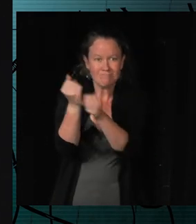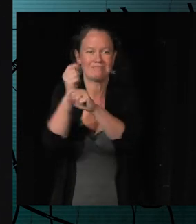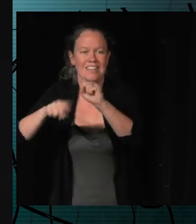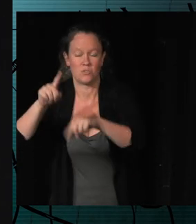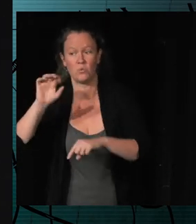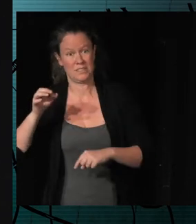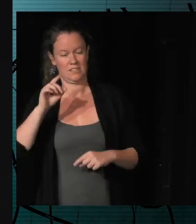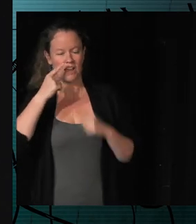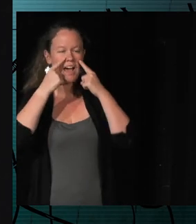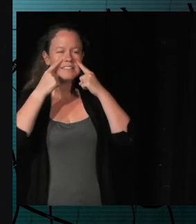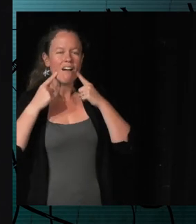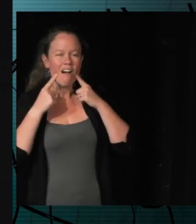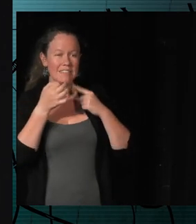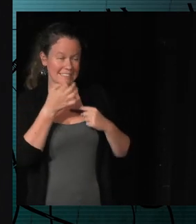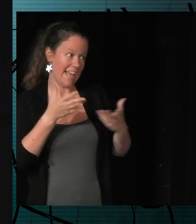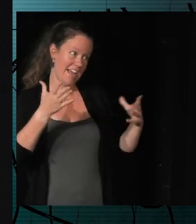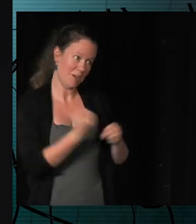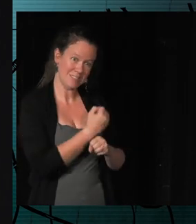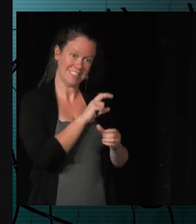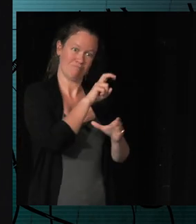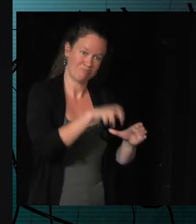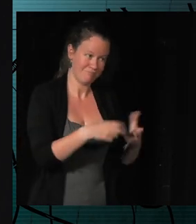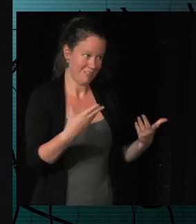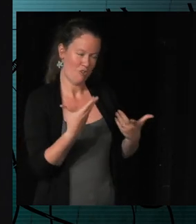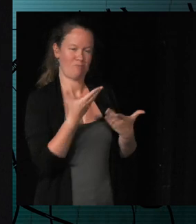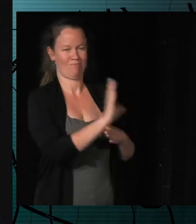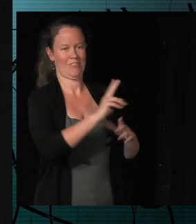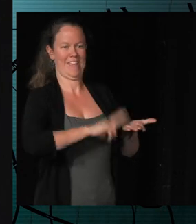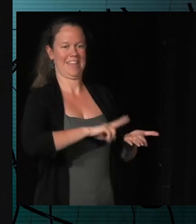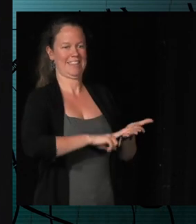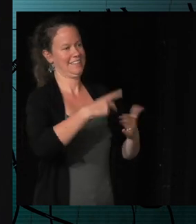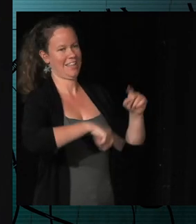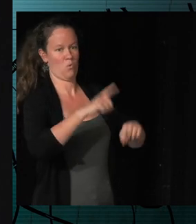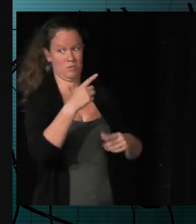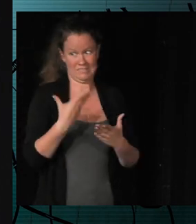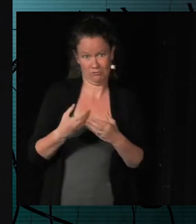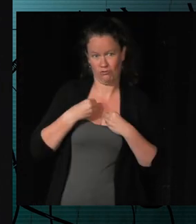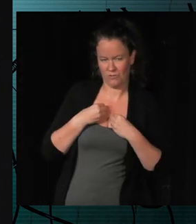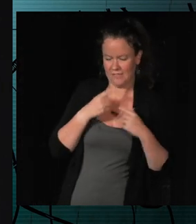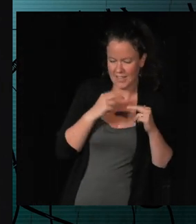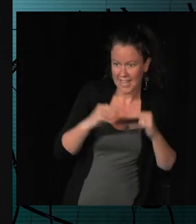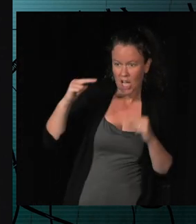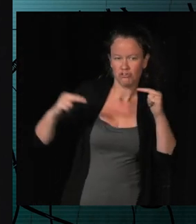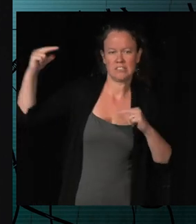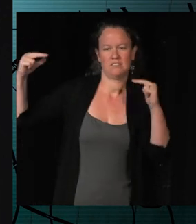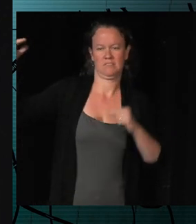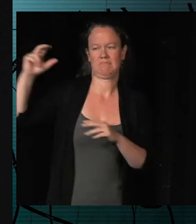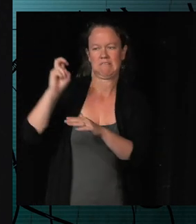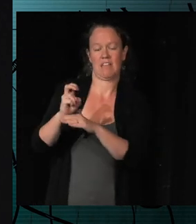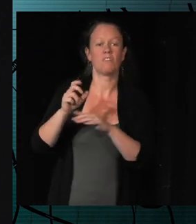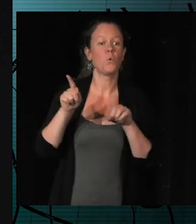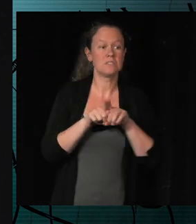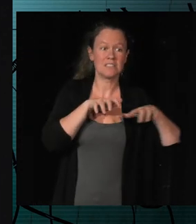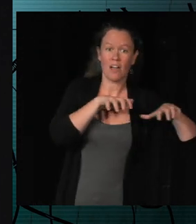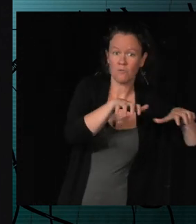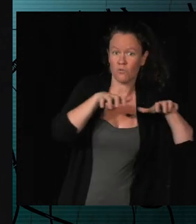d'êtrealqué mais qui donne à côté un petit un petit aspect schématique et qui se retrouve aussi dans les affrontements avec les créatures puisque finalement on se retrouve